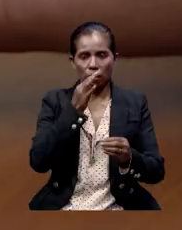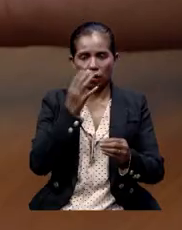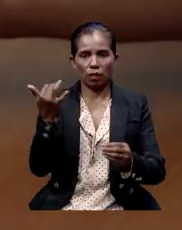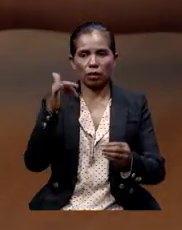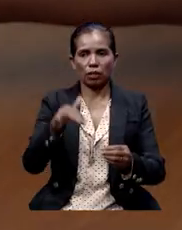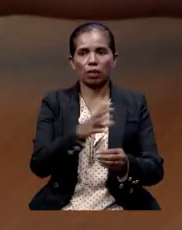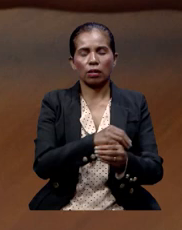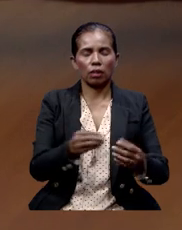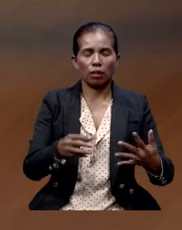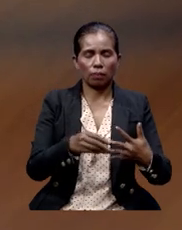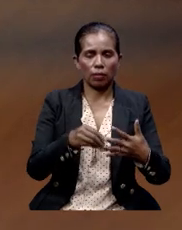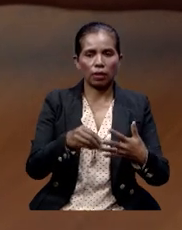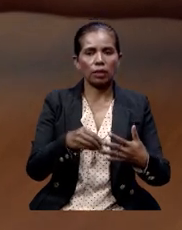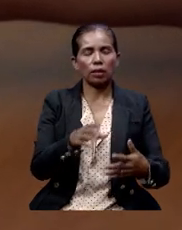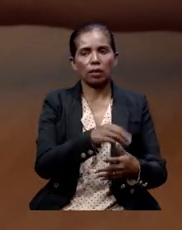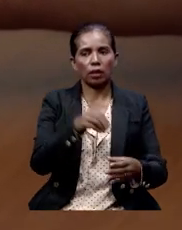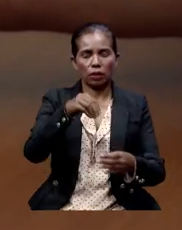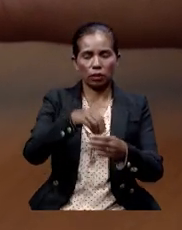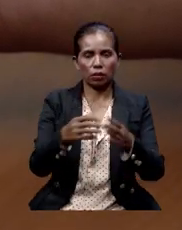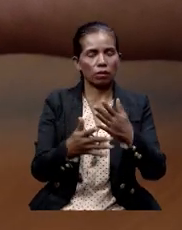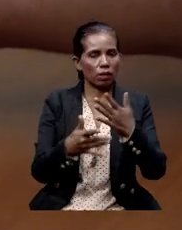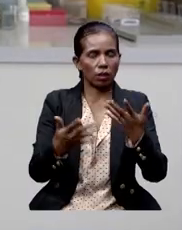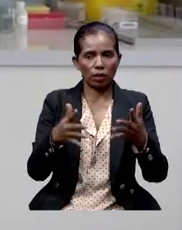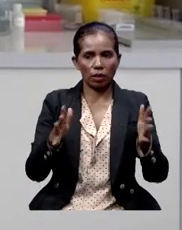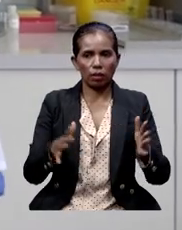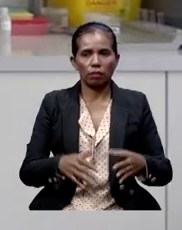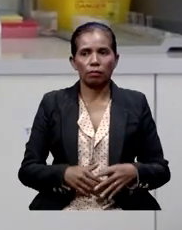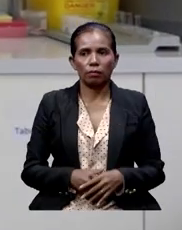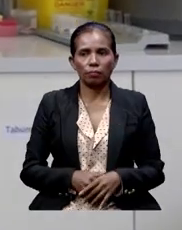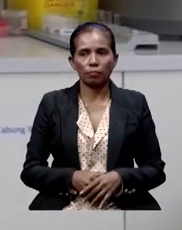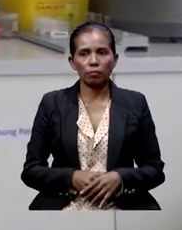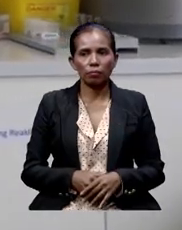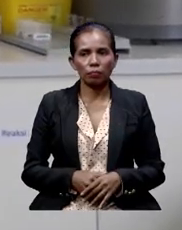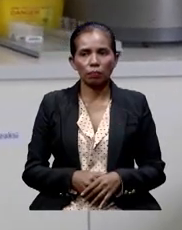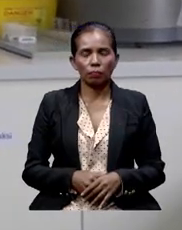hanesan plástico nebe atu tauran stok laiha. Celina Lopes, Dilma Suzetti, GMN.